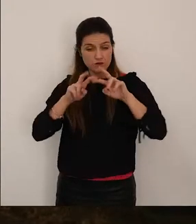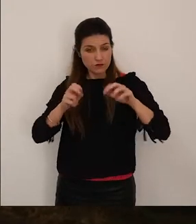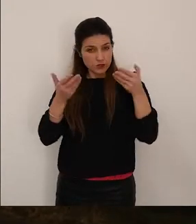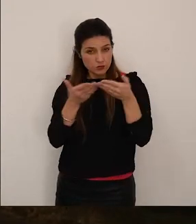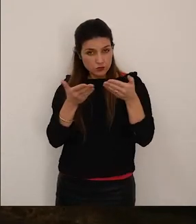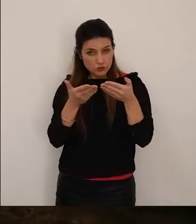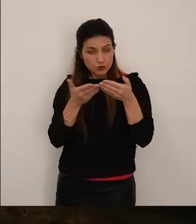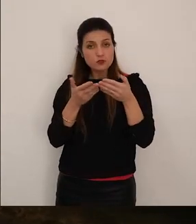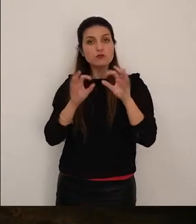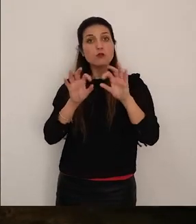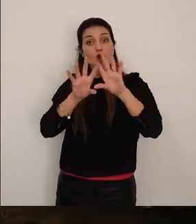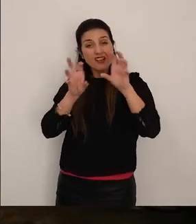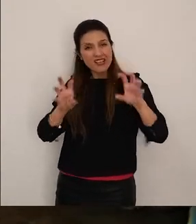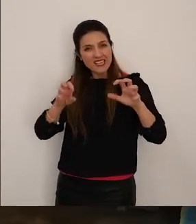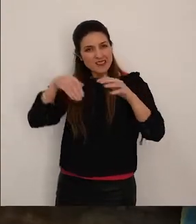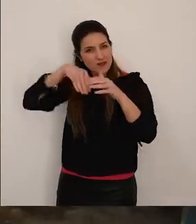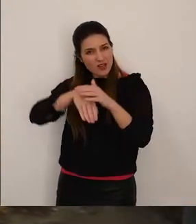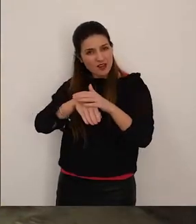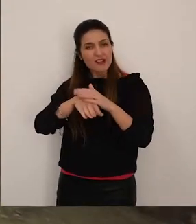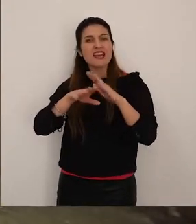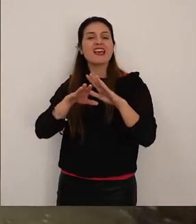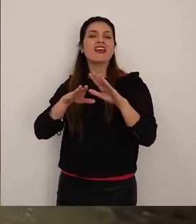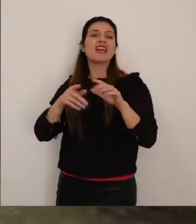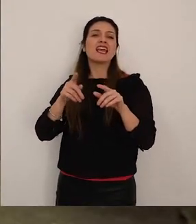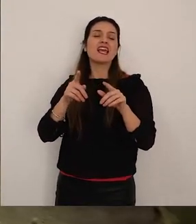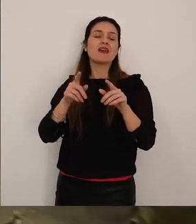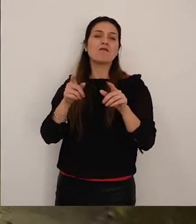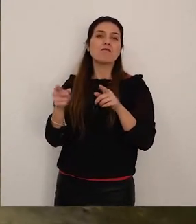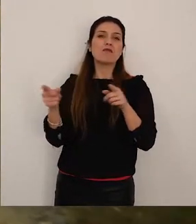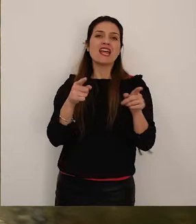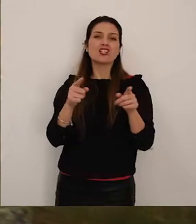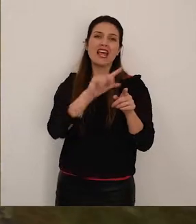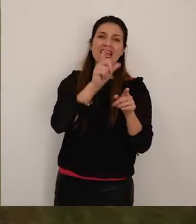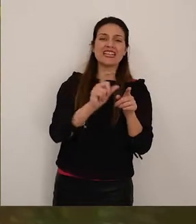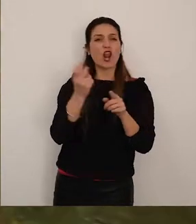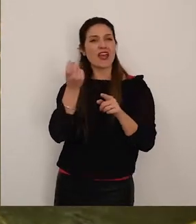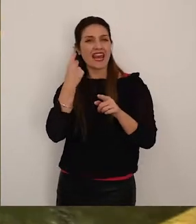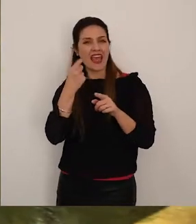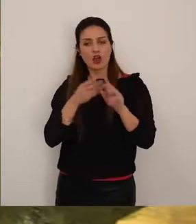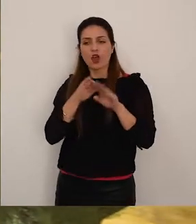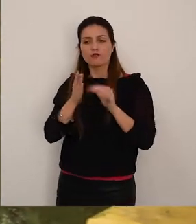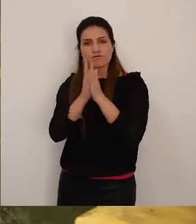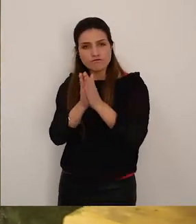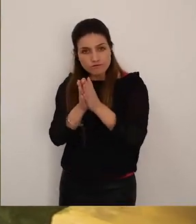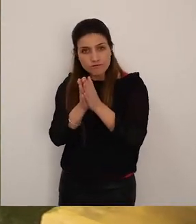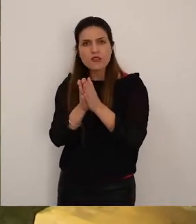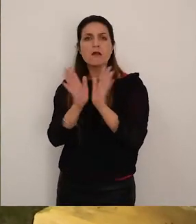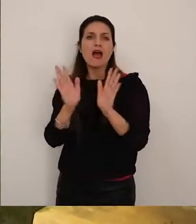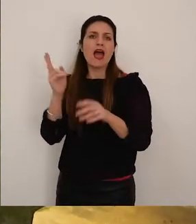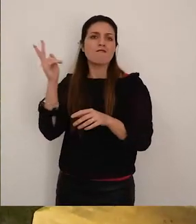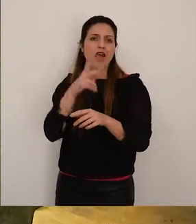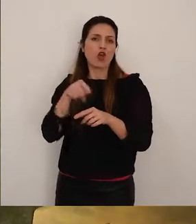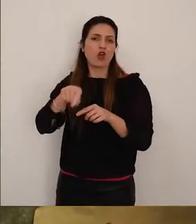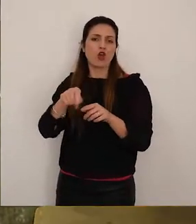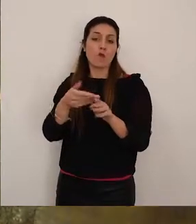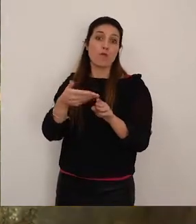Da recenti studi si teorizza che la cripta, lungi dall'essere nata come luogo di culto italo-greco, fu inizialmente un tentativo